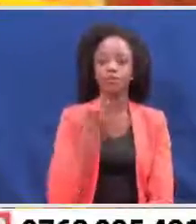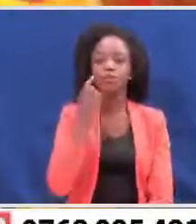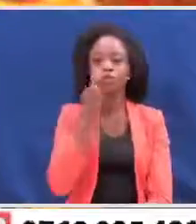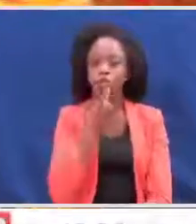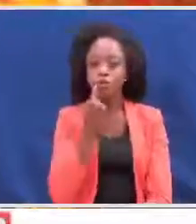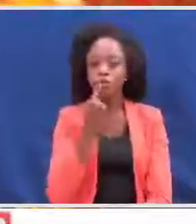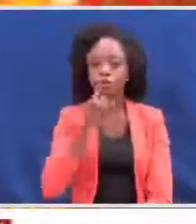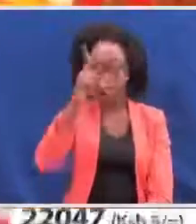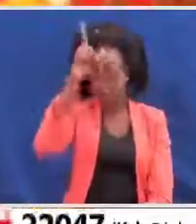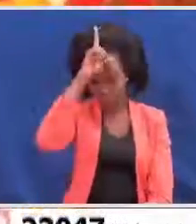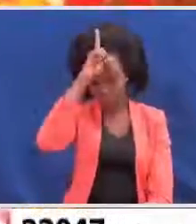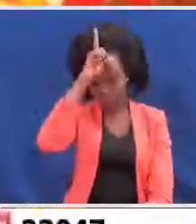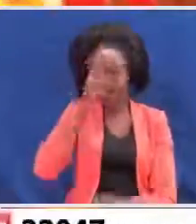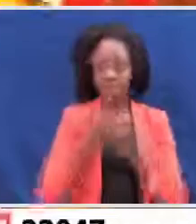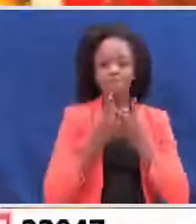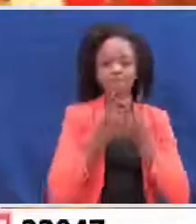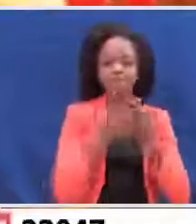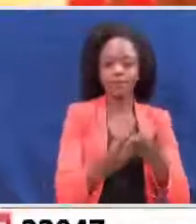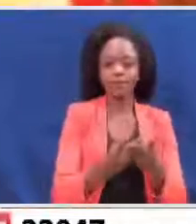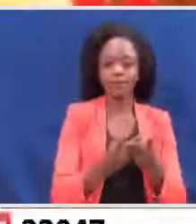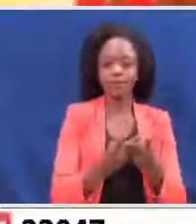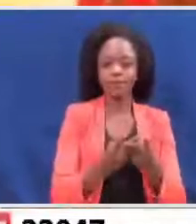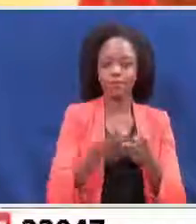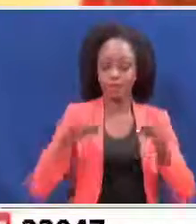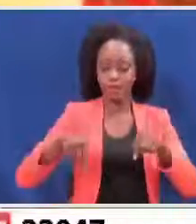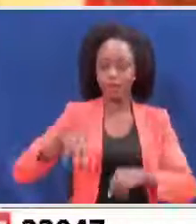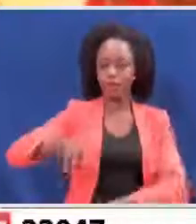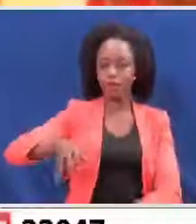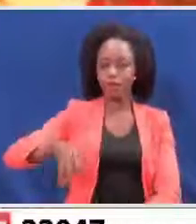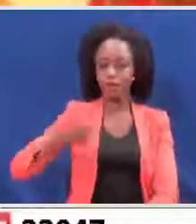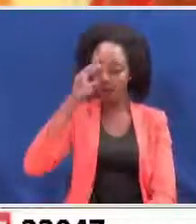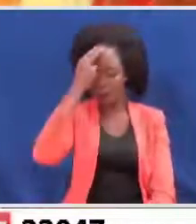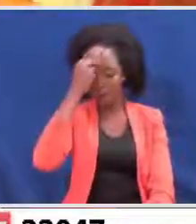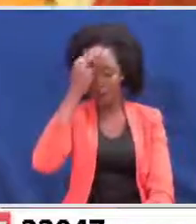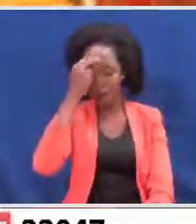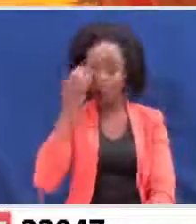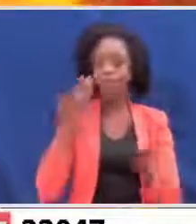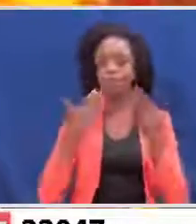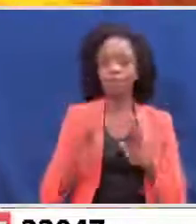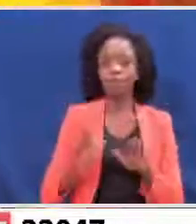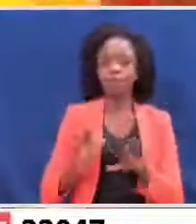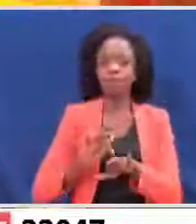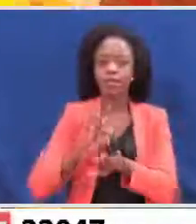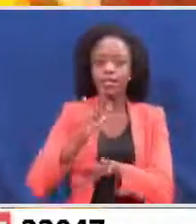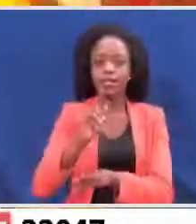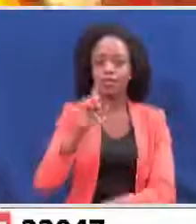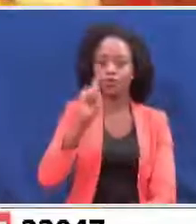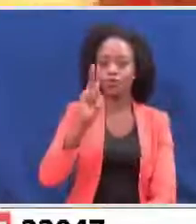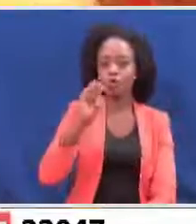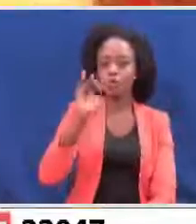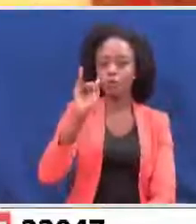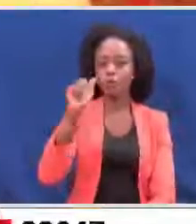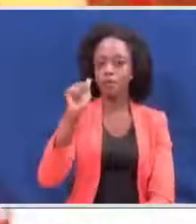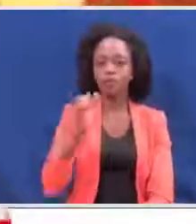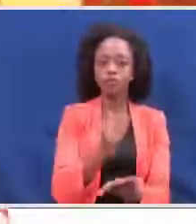ameingia mashindani kona tu kona katika hii kaunti ya Narok. Ametuma mheshimiwa tunai kila kona ya hii